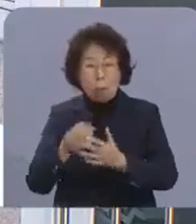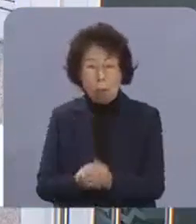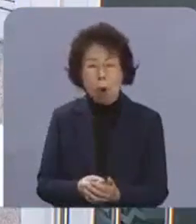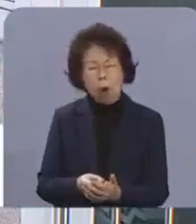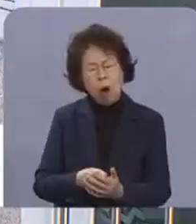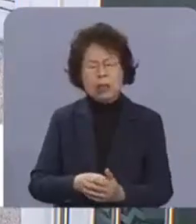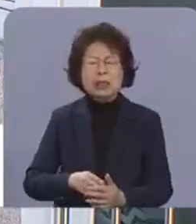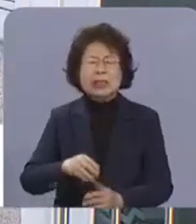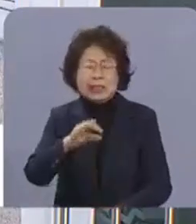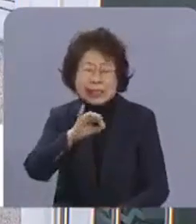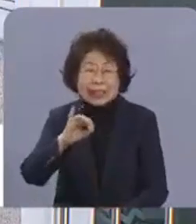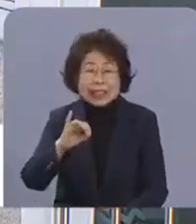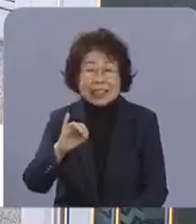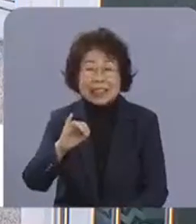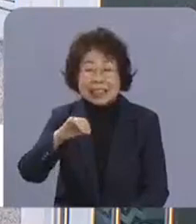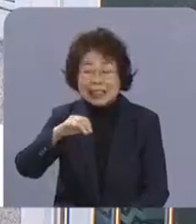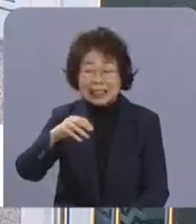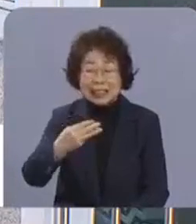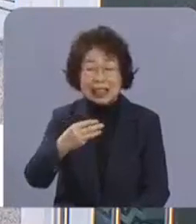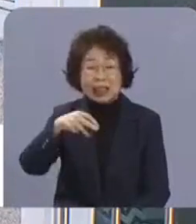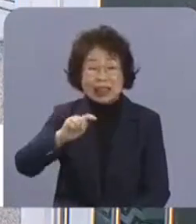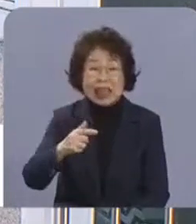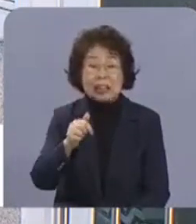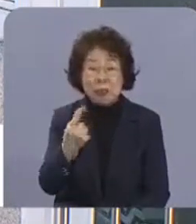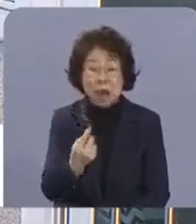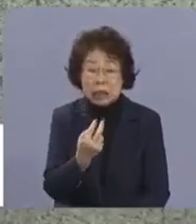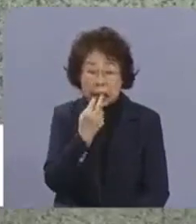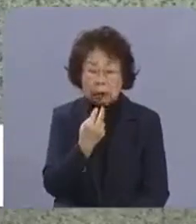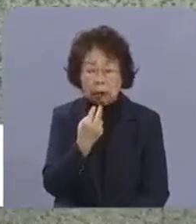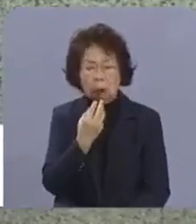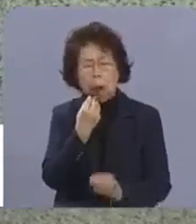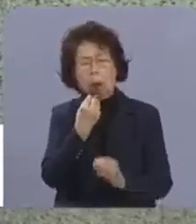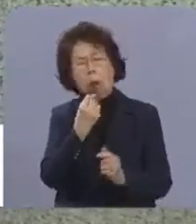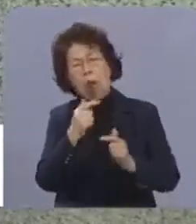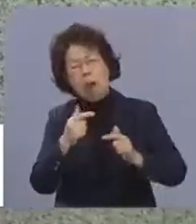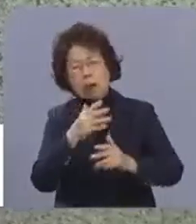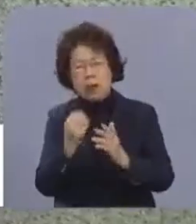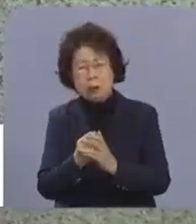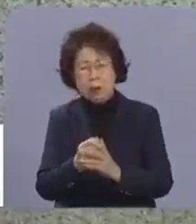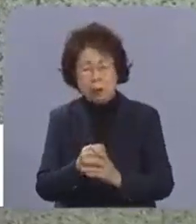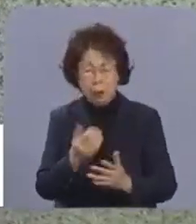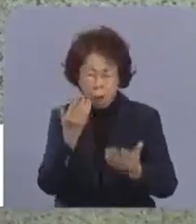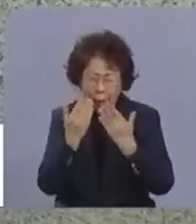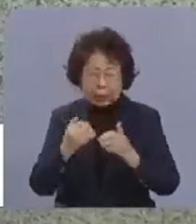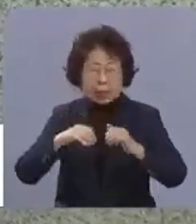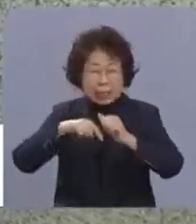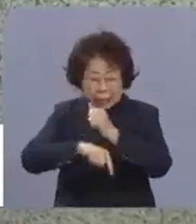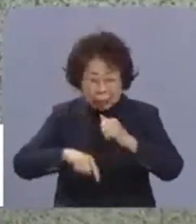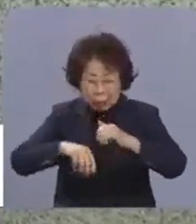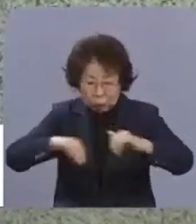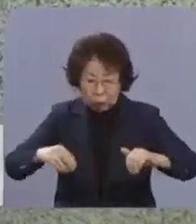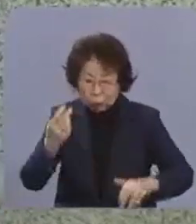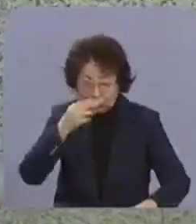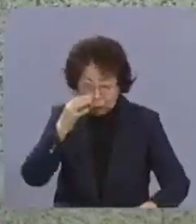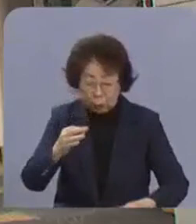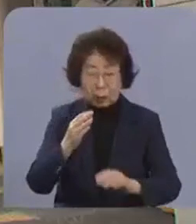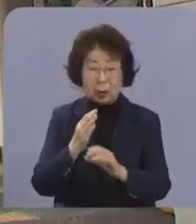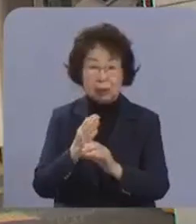수치가 높게 나와 일산화 탄소 중독으로 숨진 것으로 추정하고 정확한 사고 경의를 조사하고